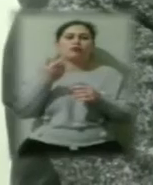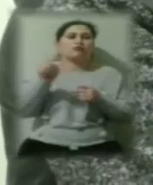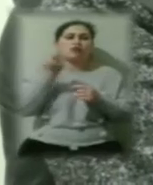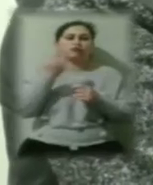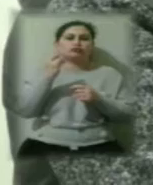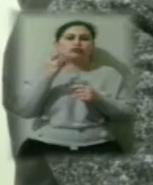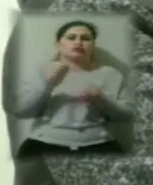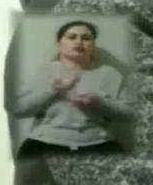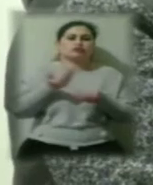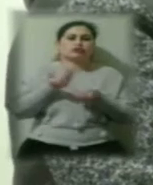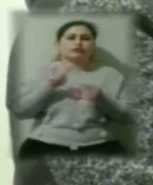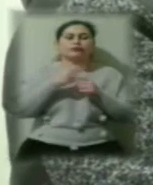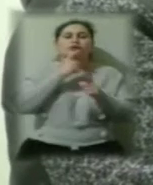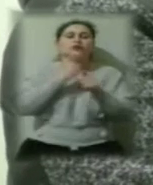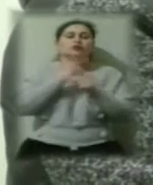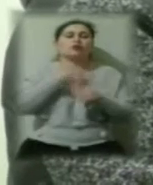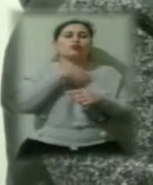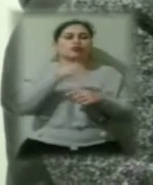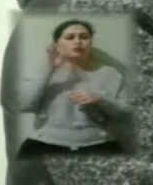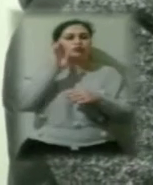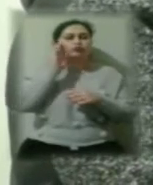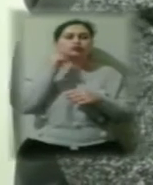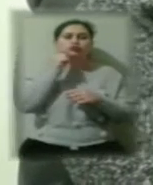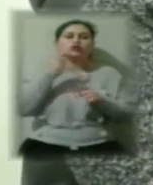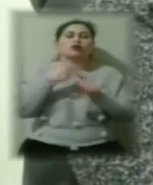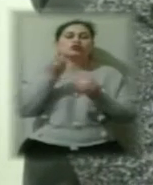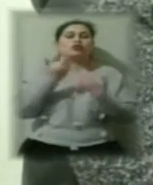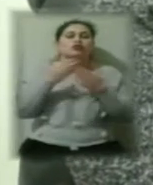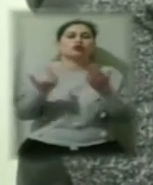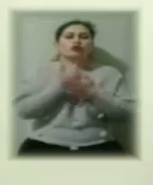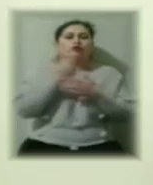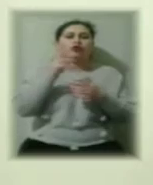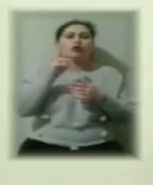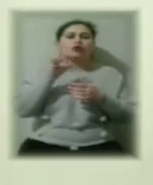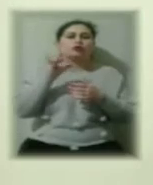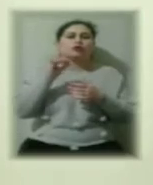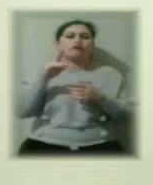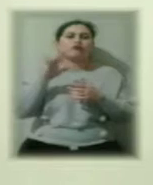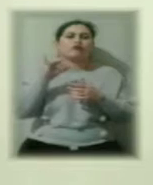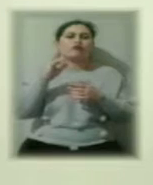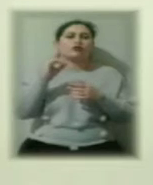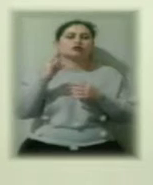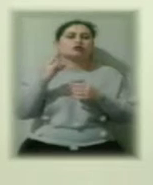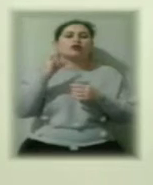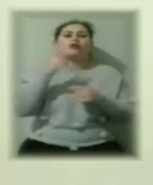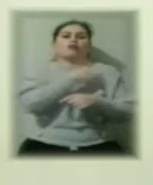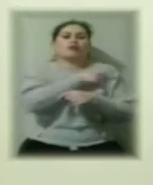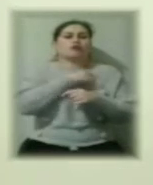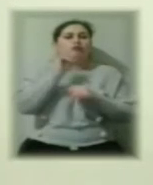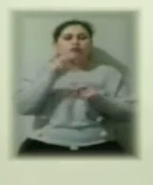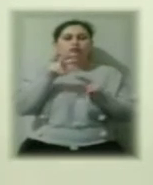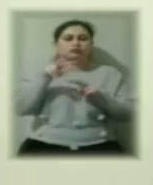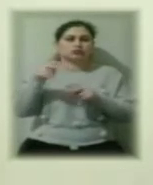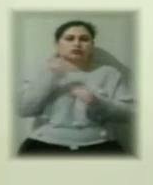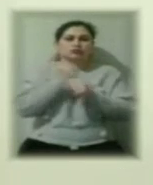Сестра загиблого говорить, що відкрите ще одне кримінальне впровадження в цій справі – неналежне надання медичної допомоги.